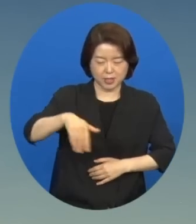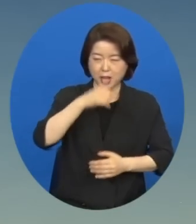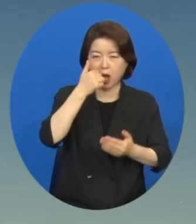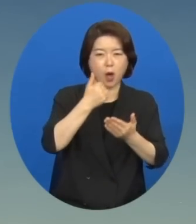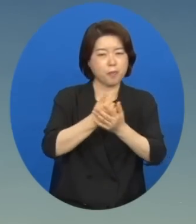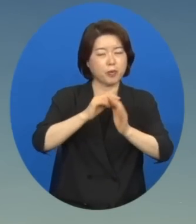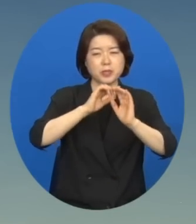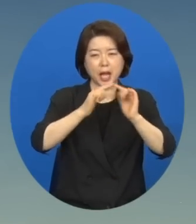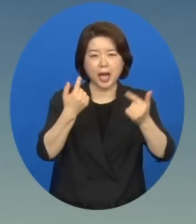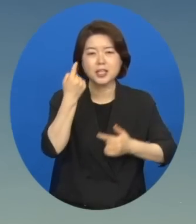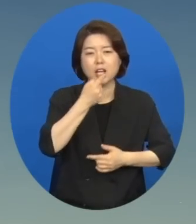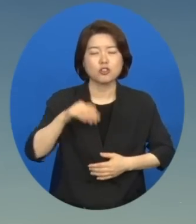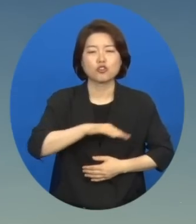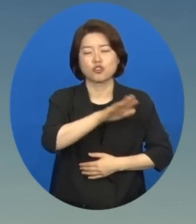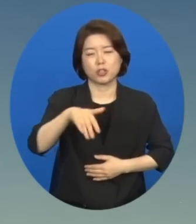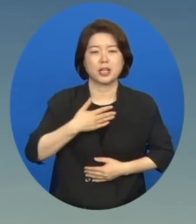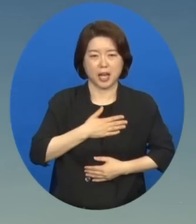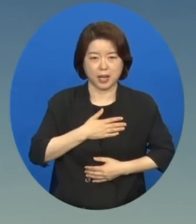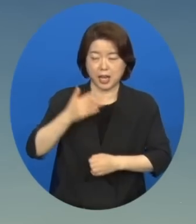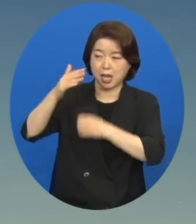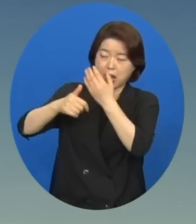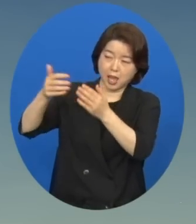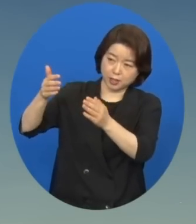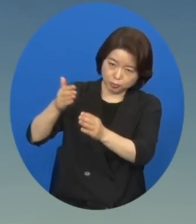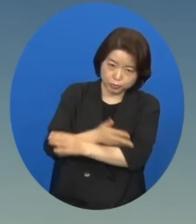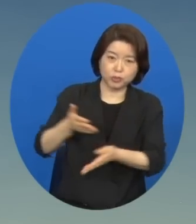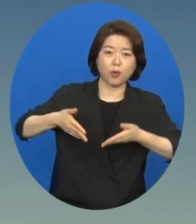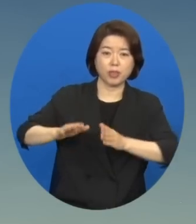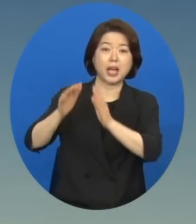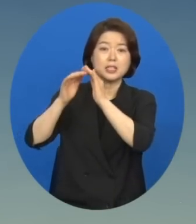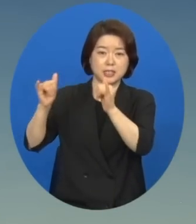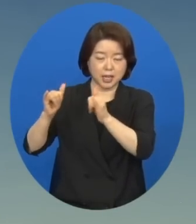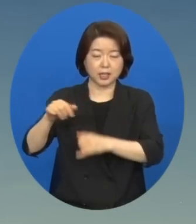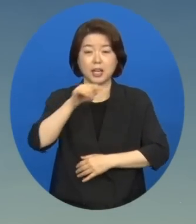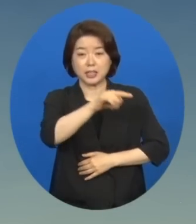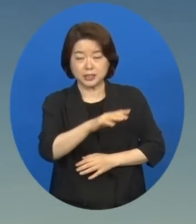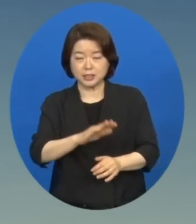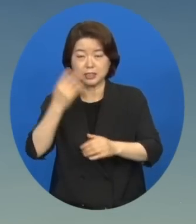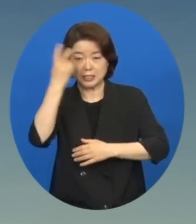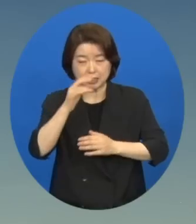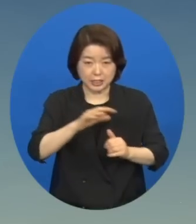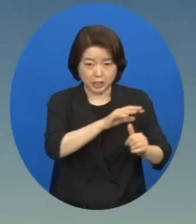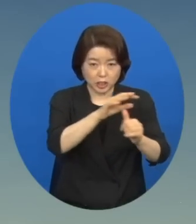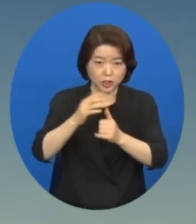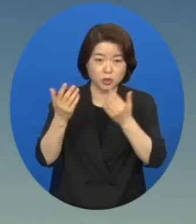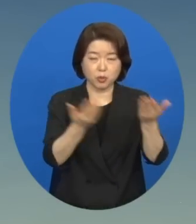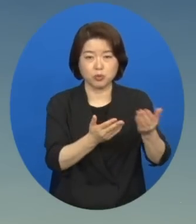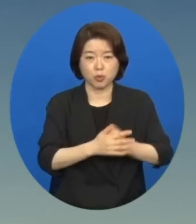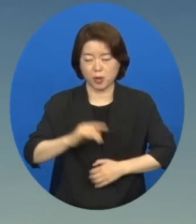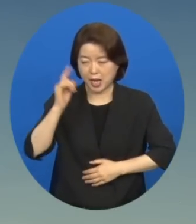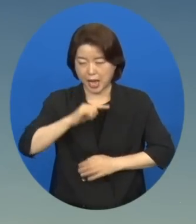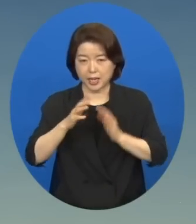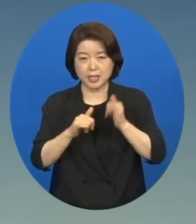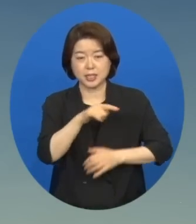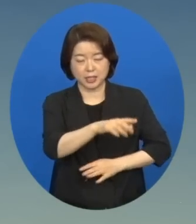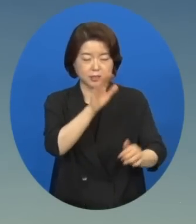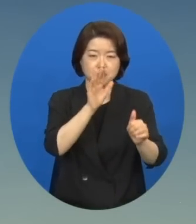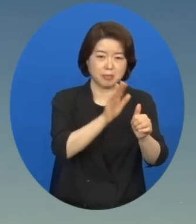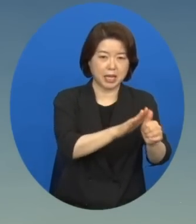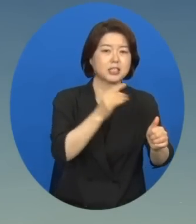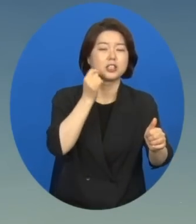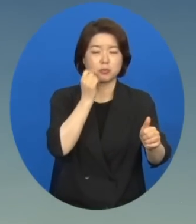아니하는 줄을 우리가 아노라. 하나님께로부터 나신 자가 그를 지키심에 악한 자가 그를